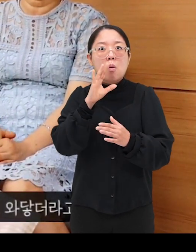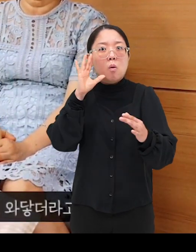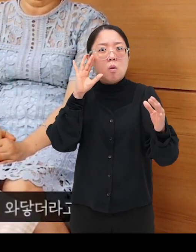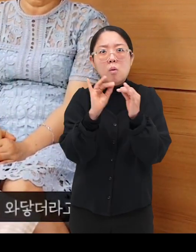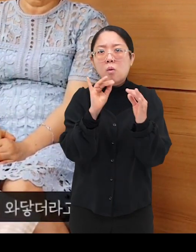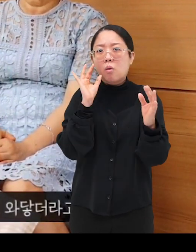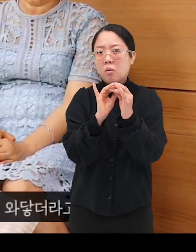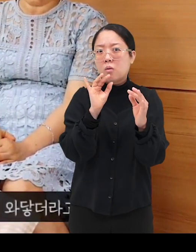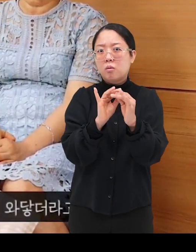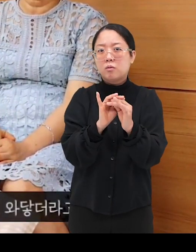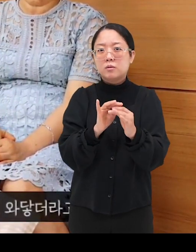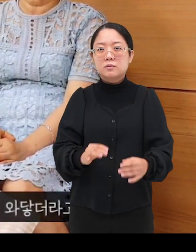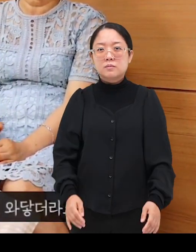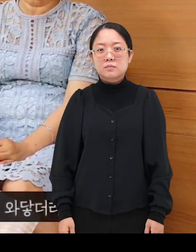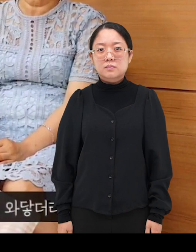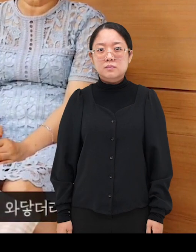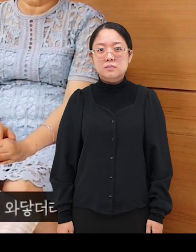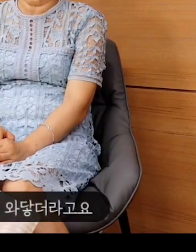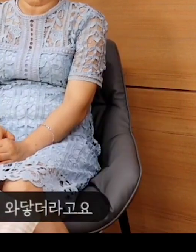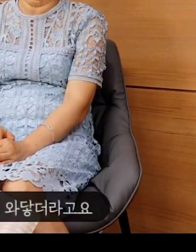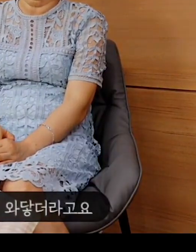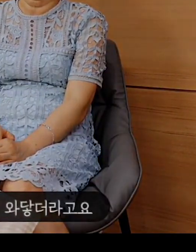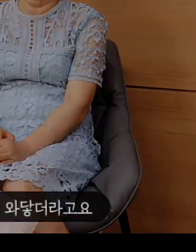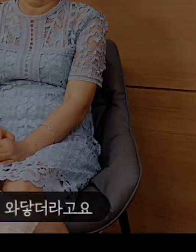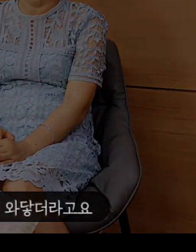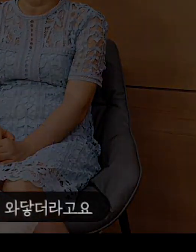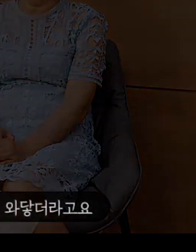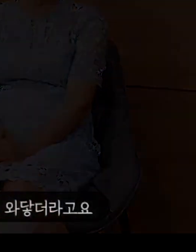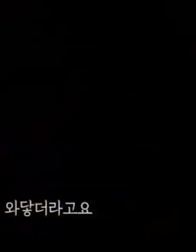과정도 된다라는 글이 굉장히 와닿더라고요.